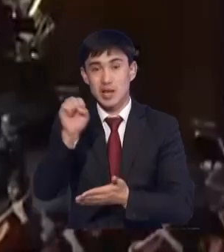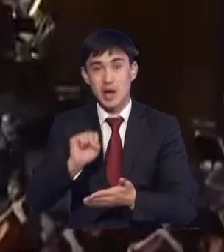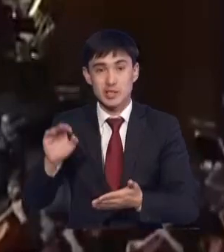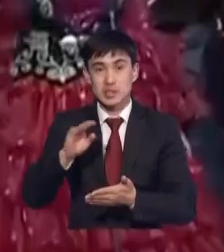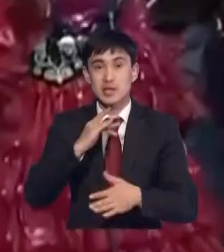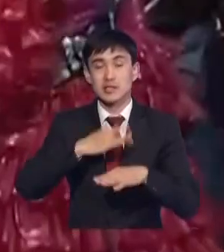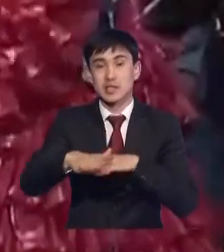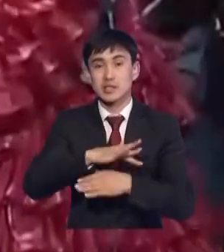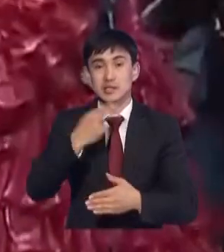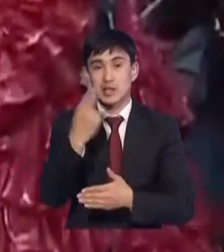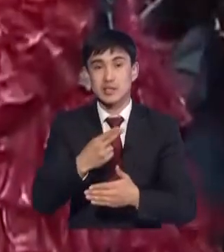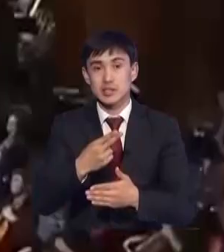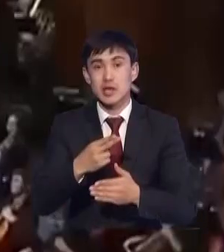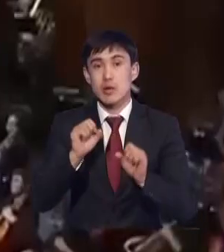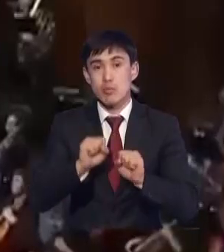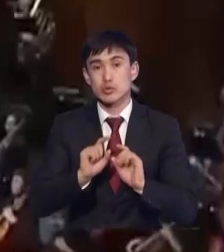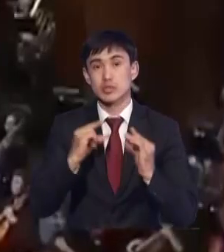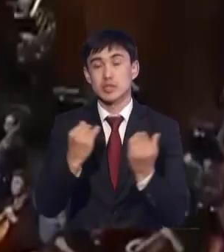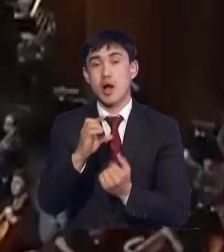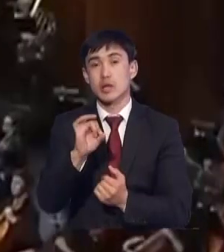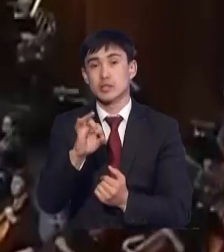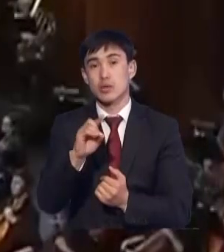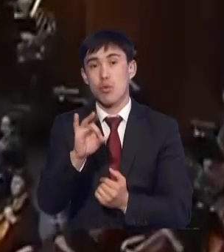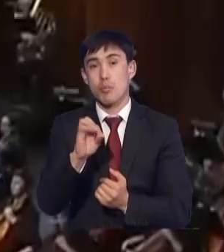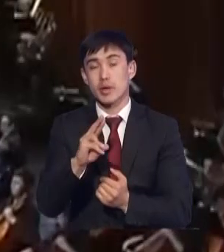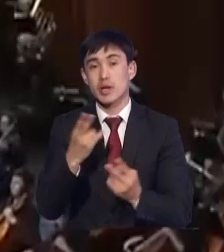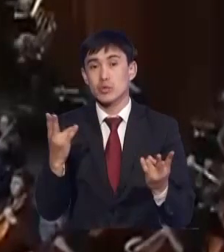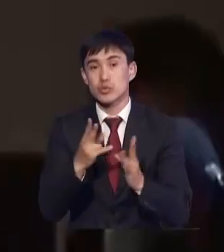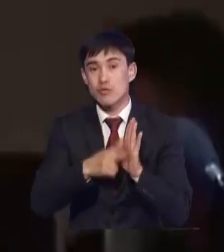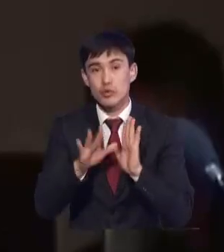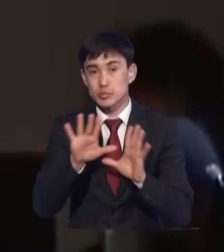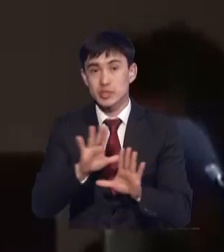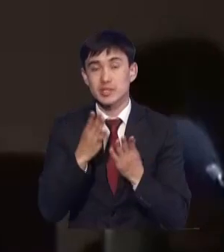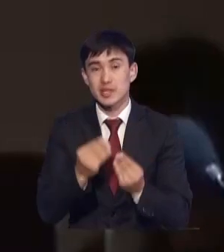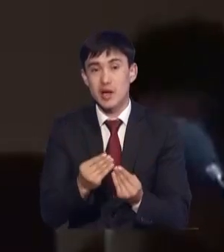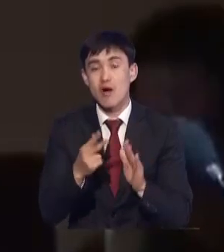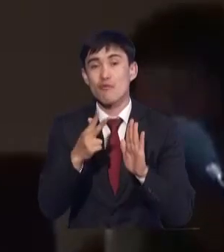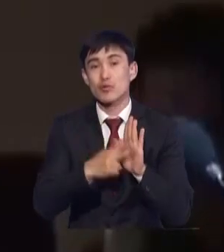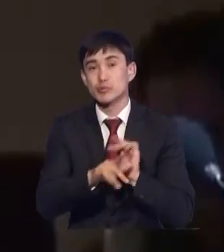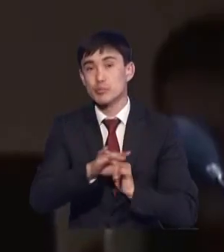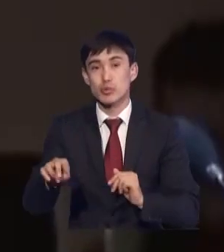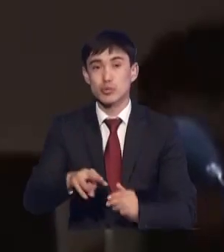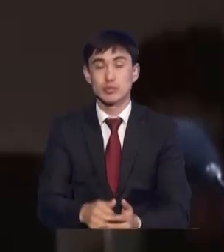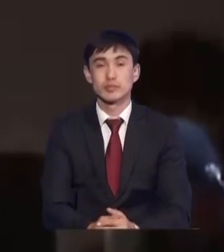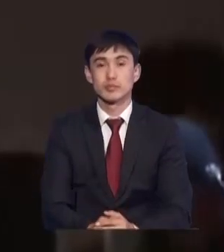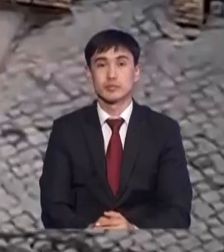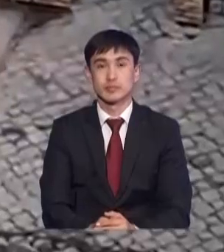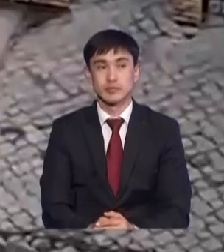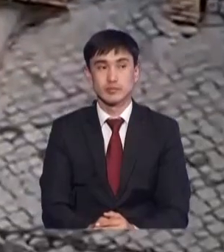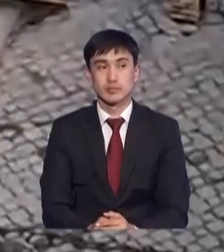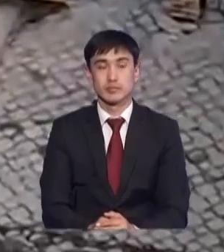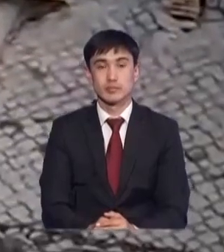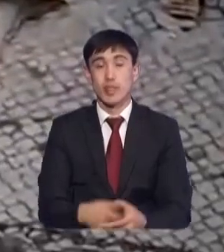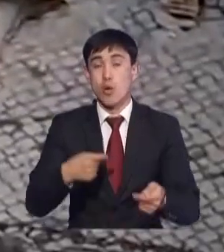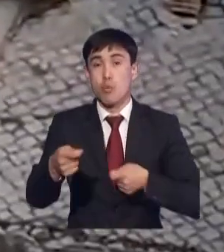центре столицы и не выходя изза стана опера и на это понадобится не 80 дней а лишь 80 минут